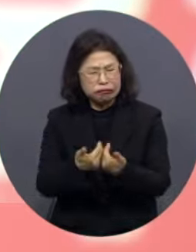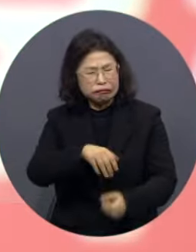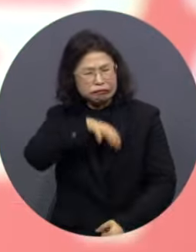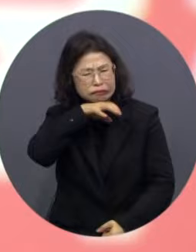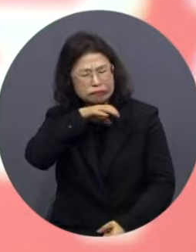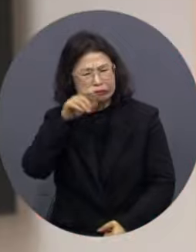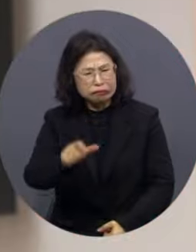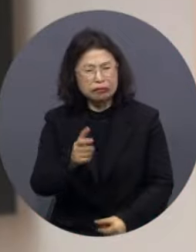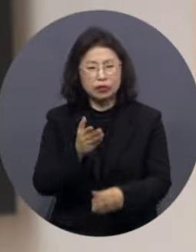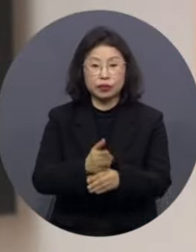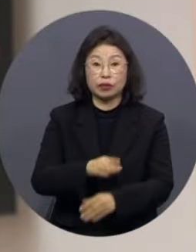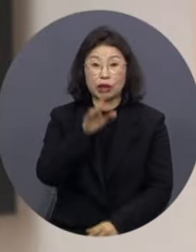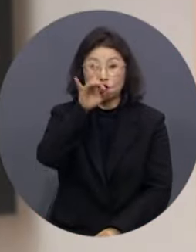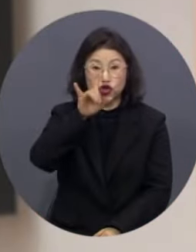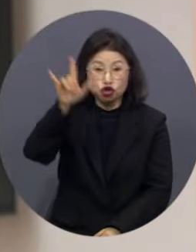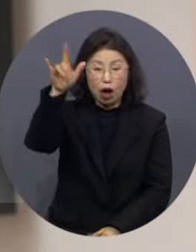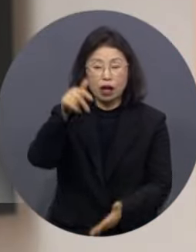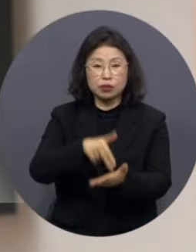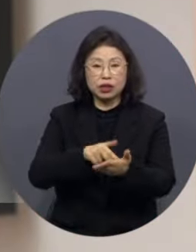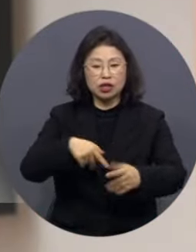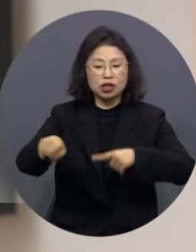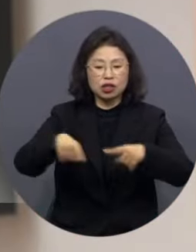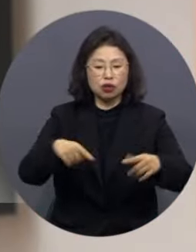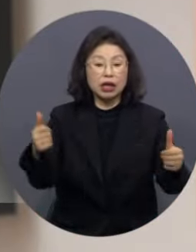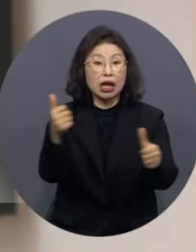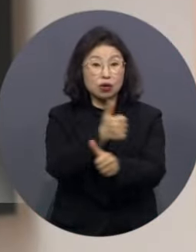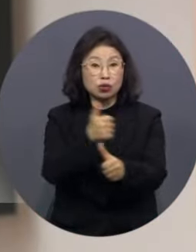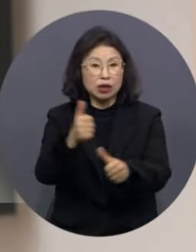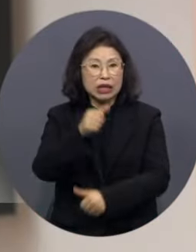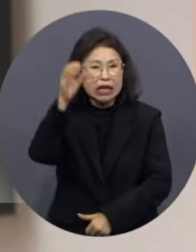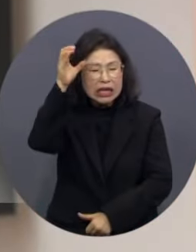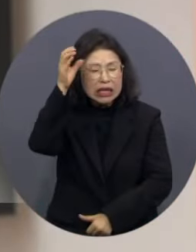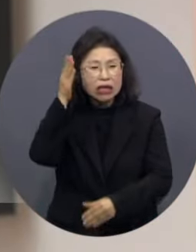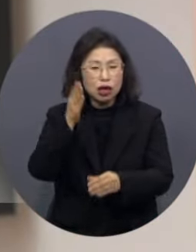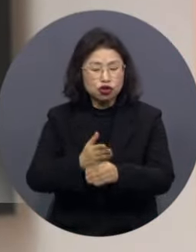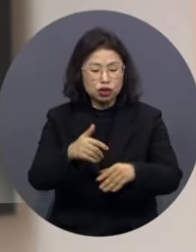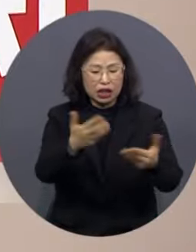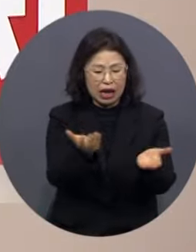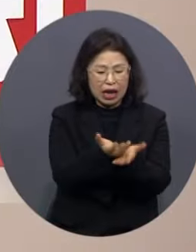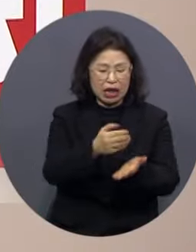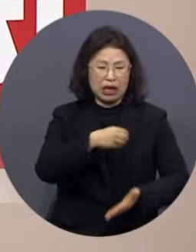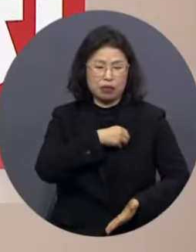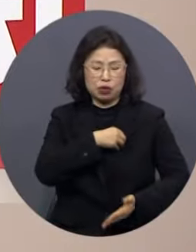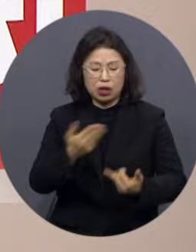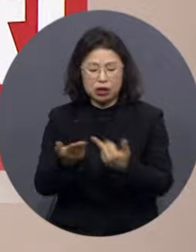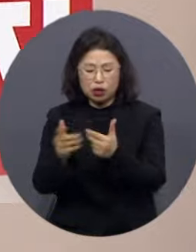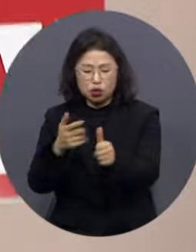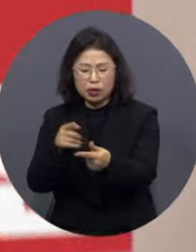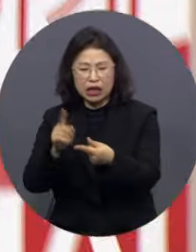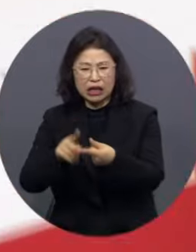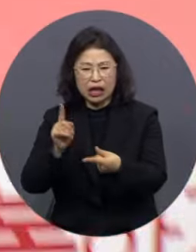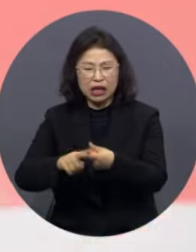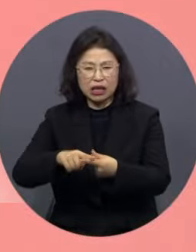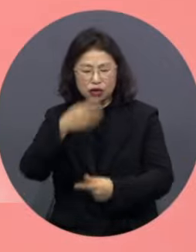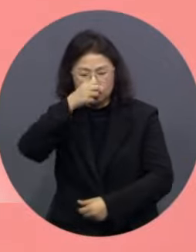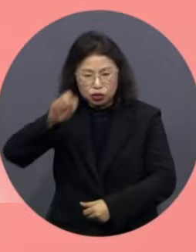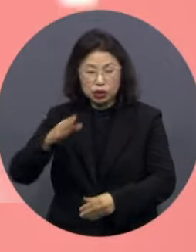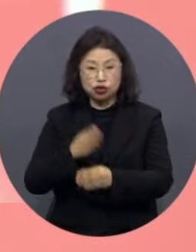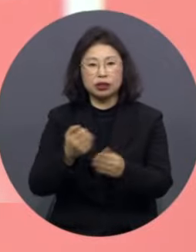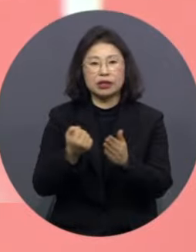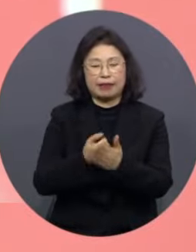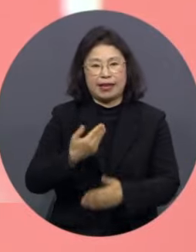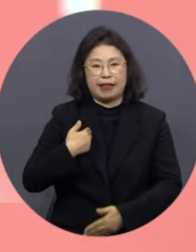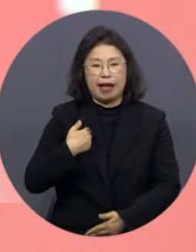반발했습니다 중앙당이 정치 교체를 기대하던 도민과 당원들의 가슴에 비수를 졌다며 무소속으로 출마해